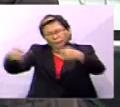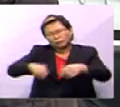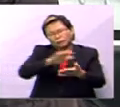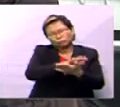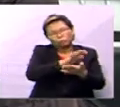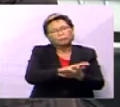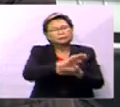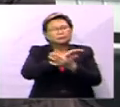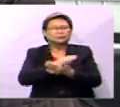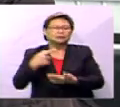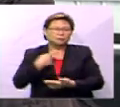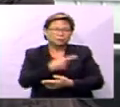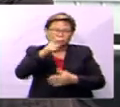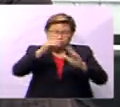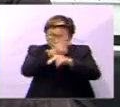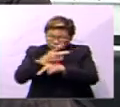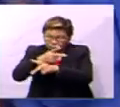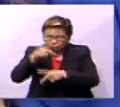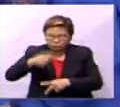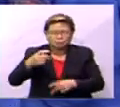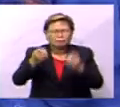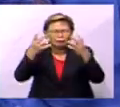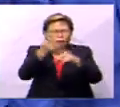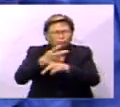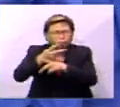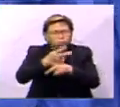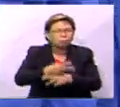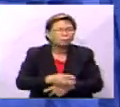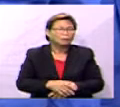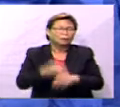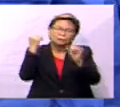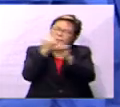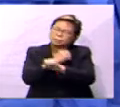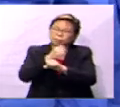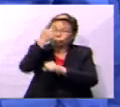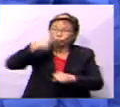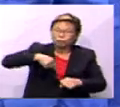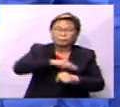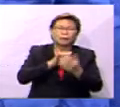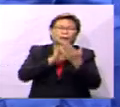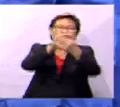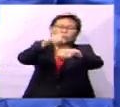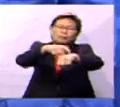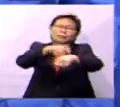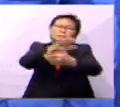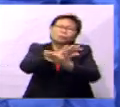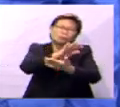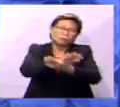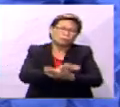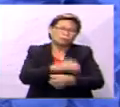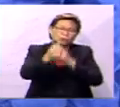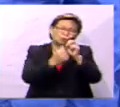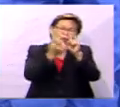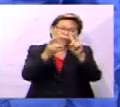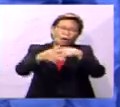sekolah, jadi kita kena banyak berhati-hatilah. Inilah cabaran bagi kami untuk menghadapi sesi persoalan